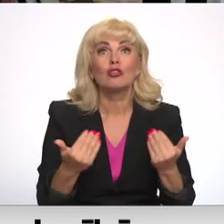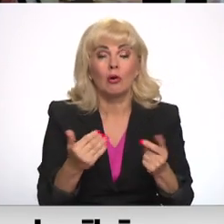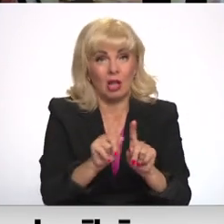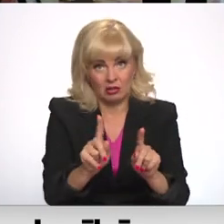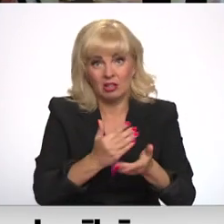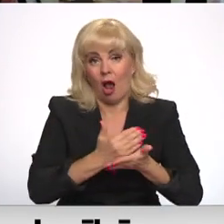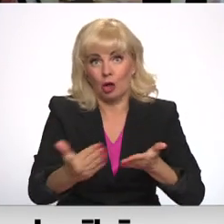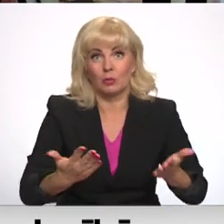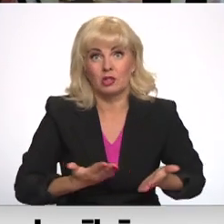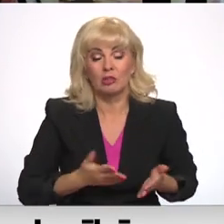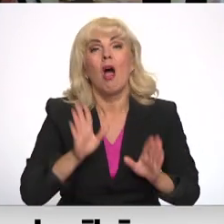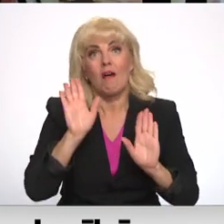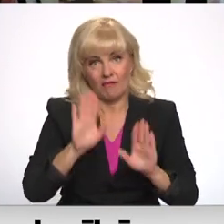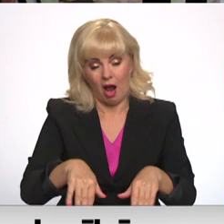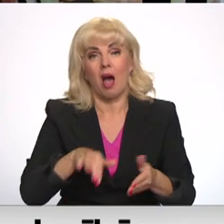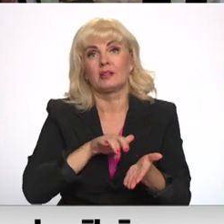jādzīvo. Viņi arī drīkst iet un